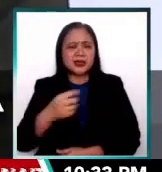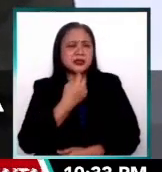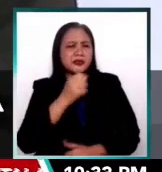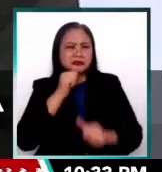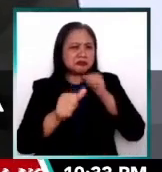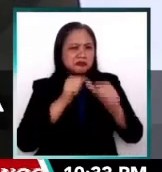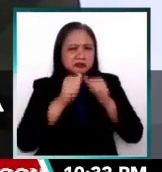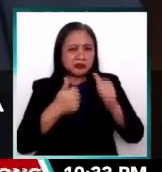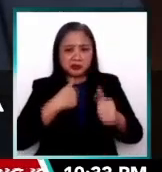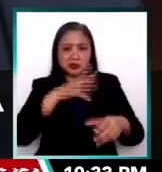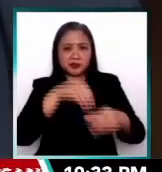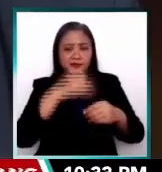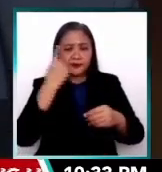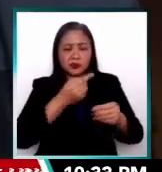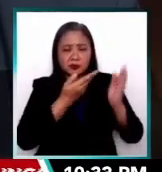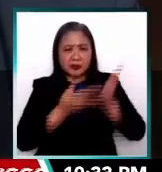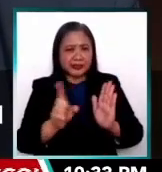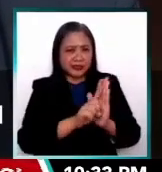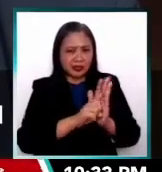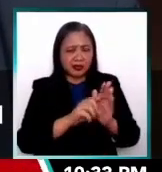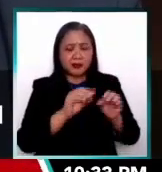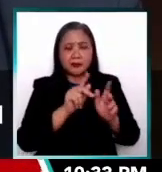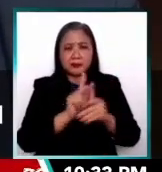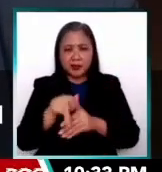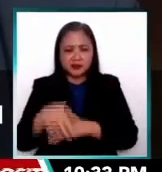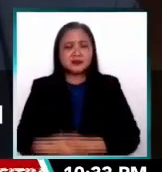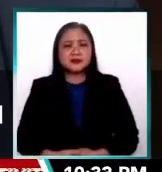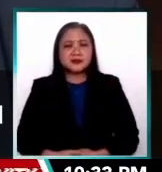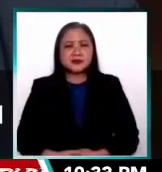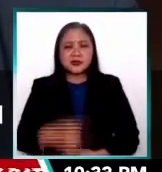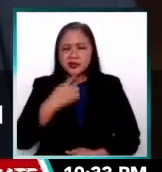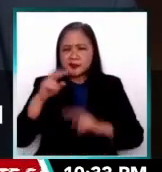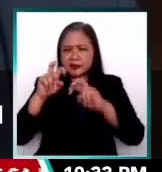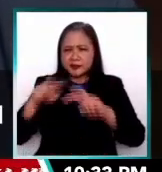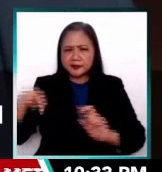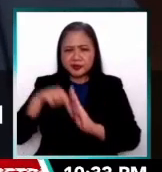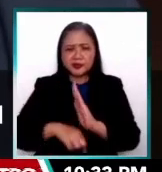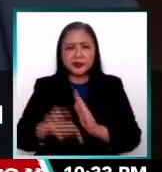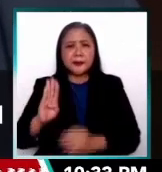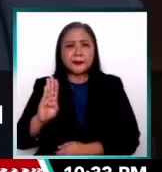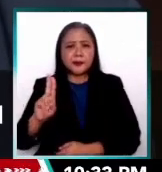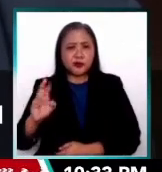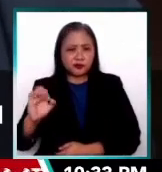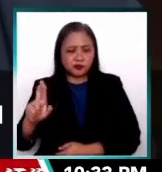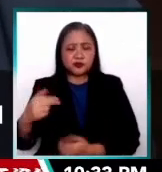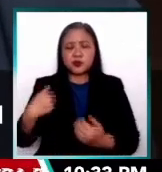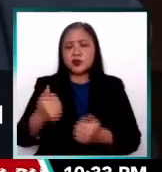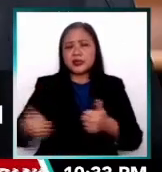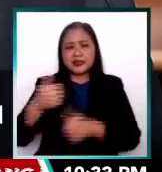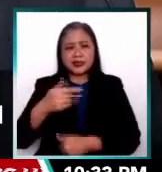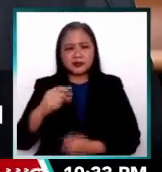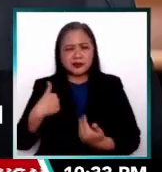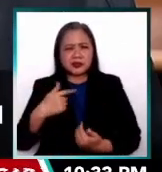dawit umano siya sa smuggling. Humingi naman ng mas malalim na investigasyon si B4 Director Eduardo Gongona kasabay ng pagtanggi sa